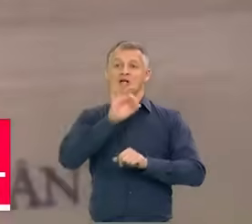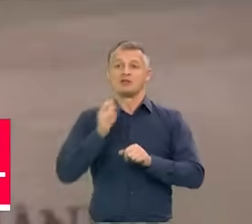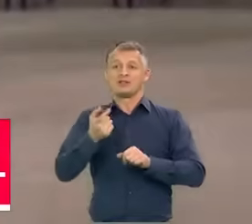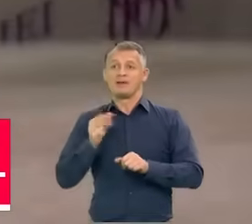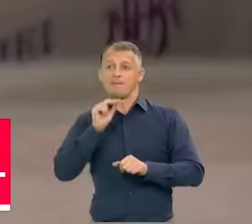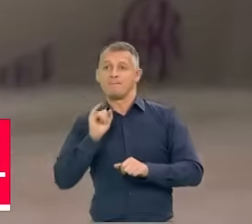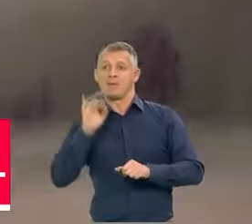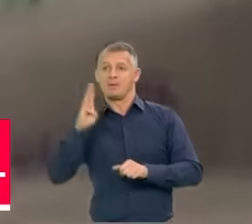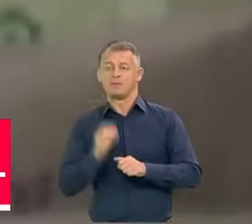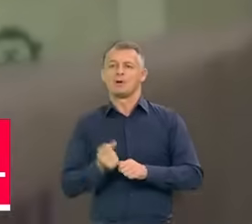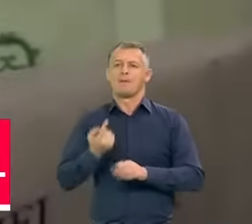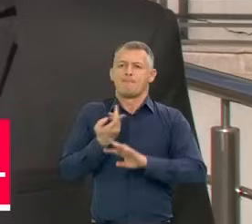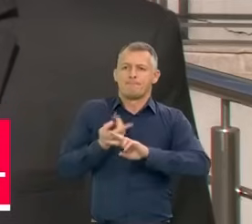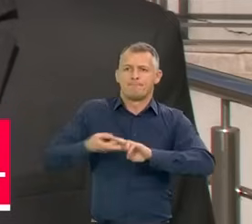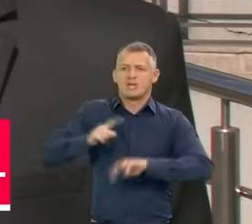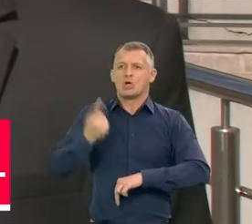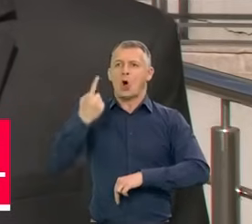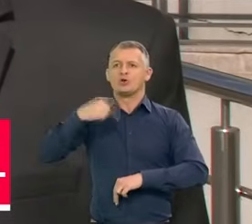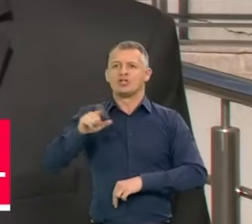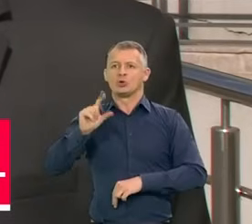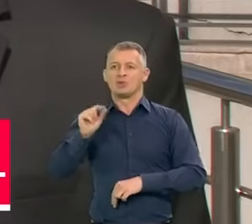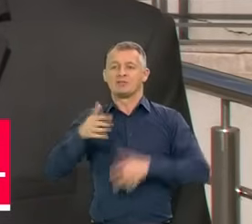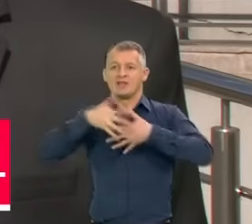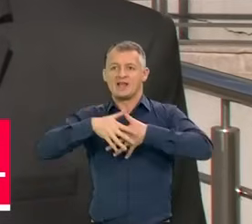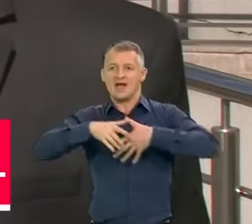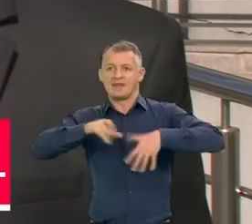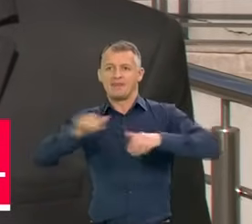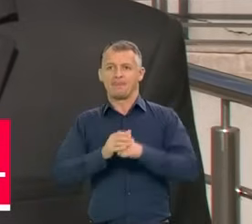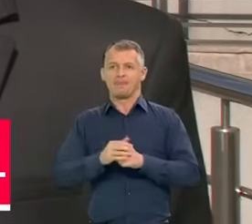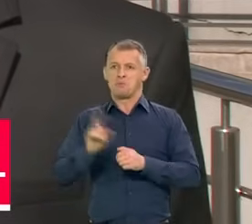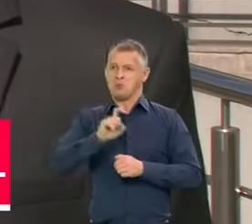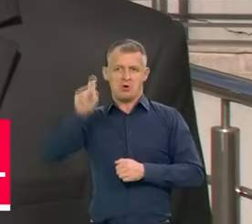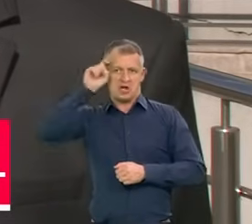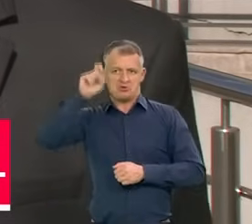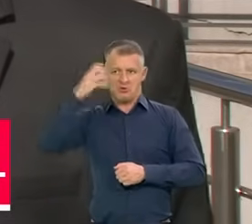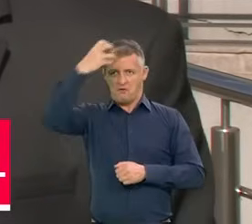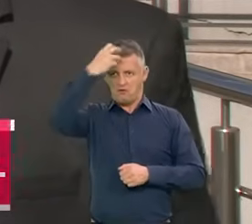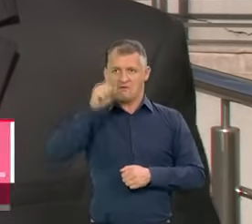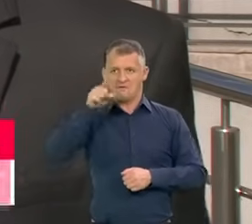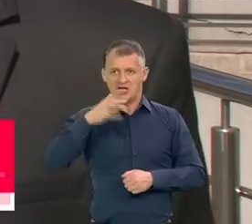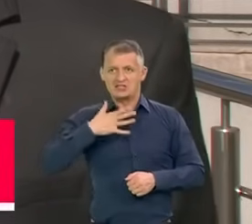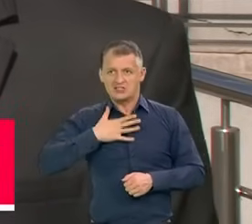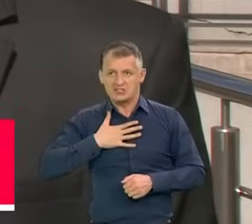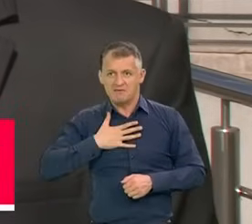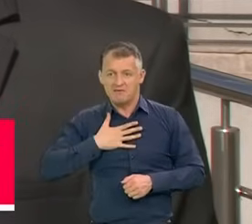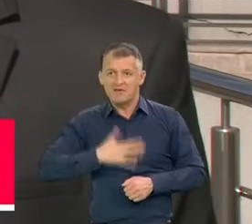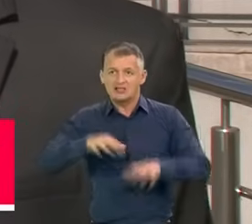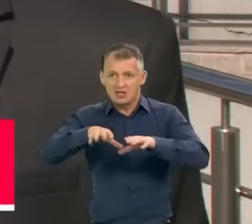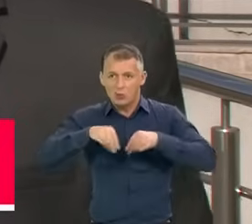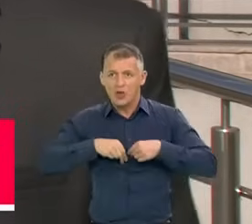120 de miliarde de RON nici nu cred că guvernul ar fi dorit să recunoască dimensiunea deficitului